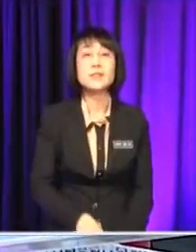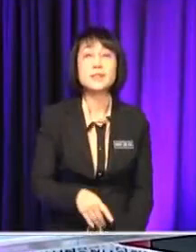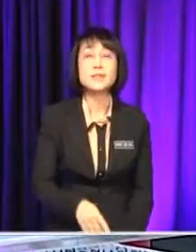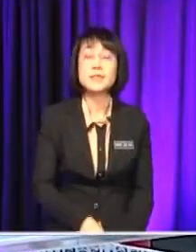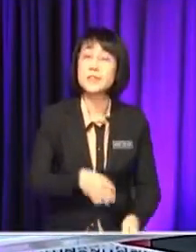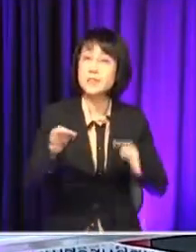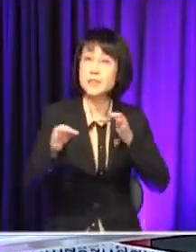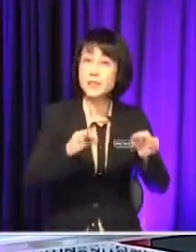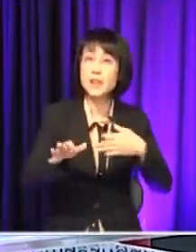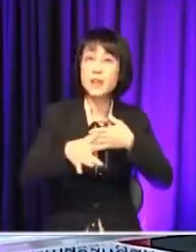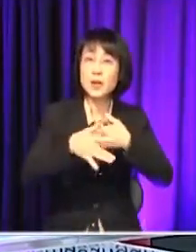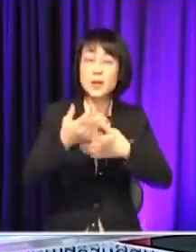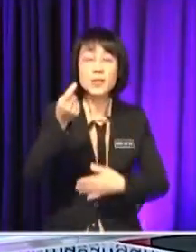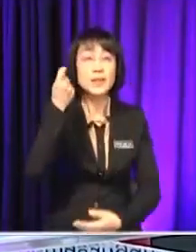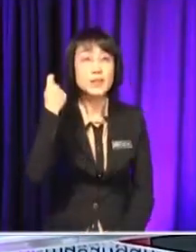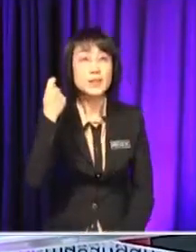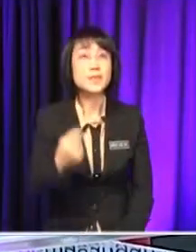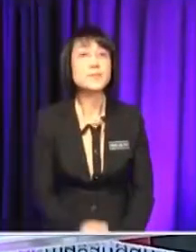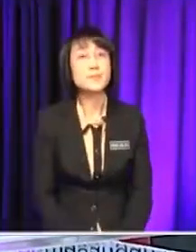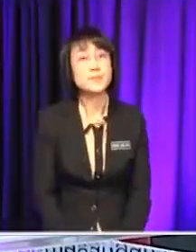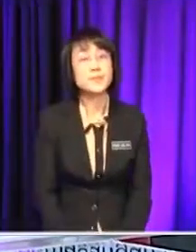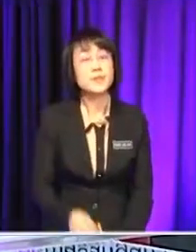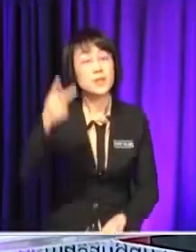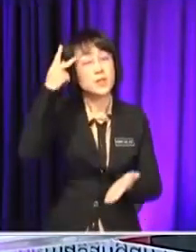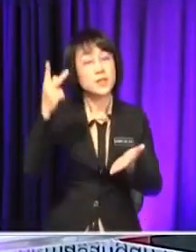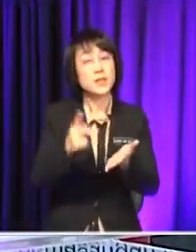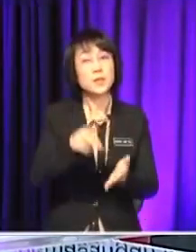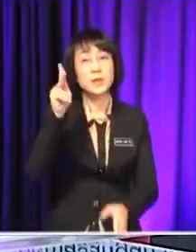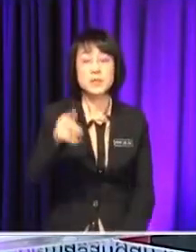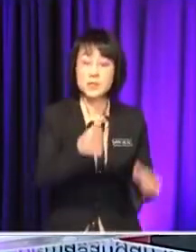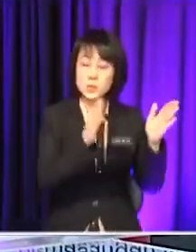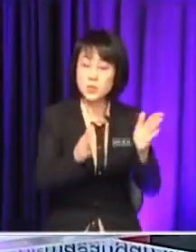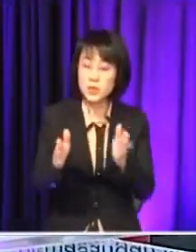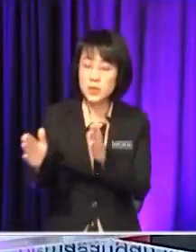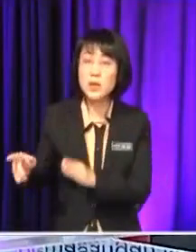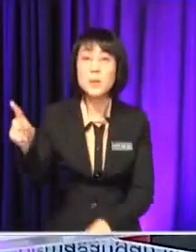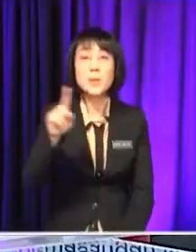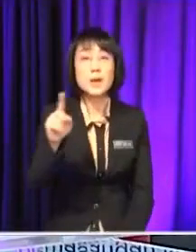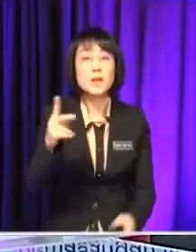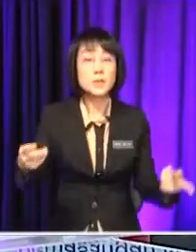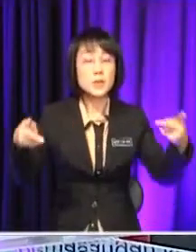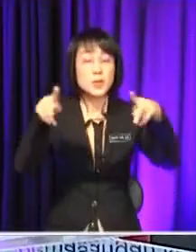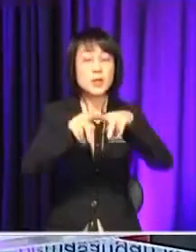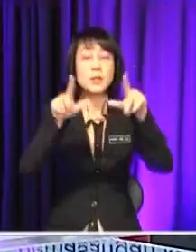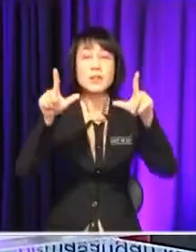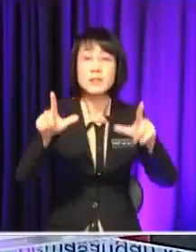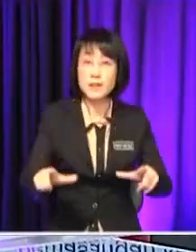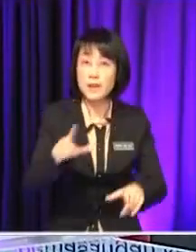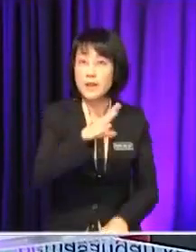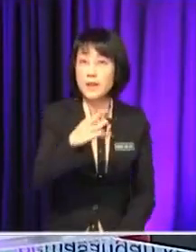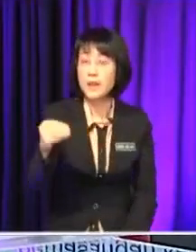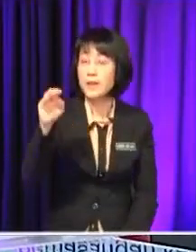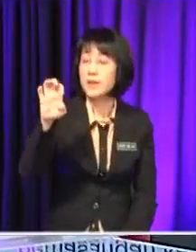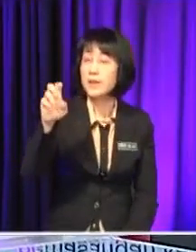pada Allah segmen tadi yang kemudian kita kenal pasti susun atau di mana yang perlu kita letak dan juga etika-etika